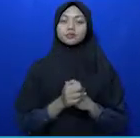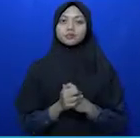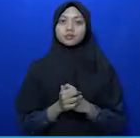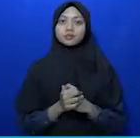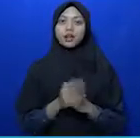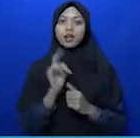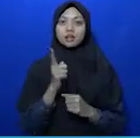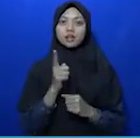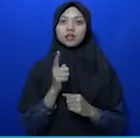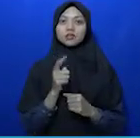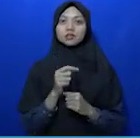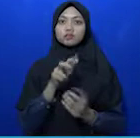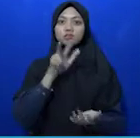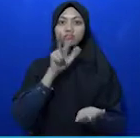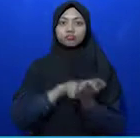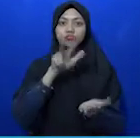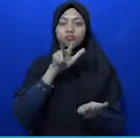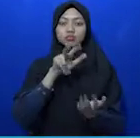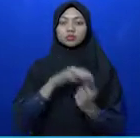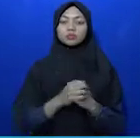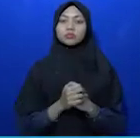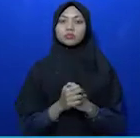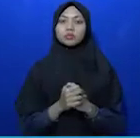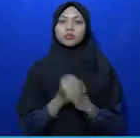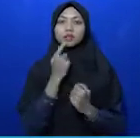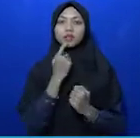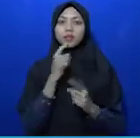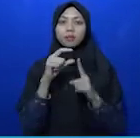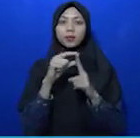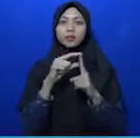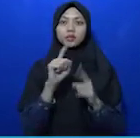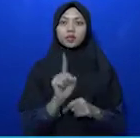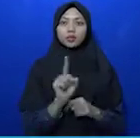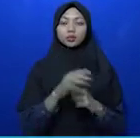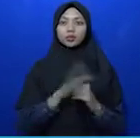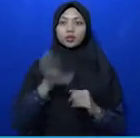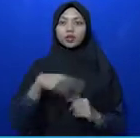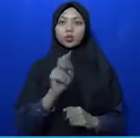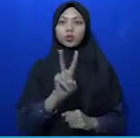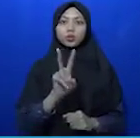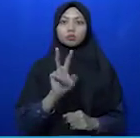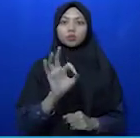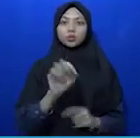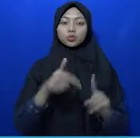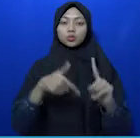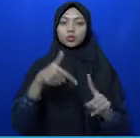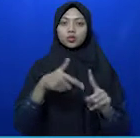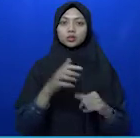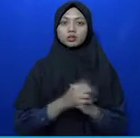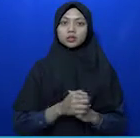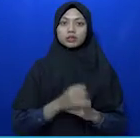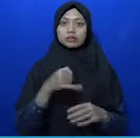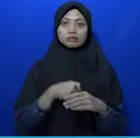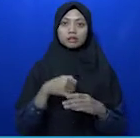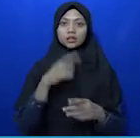telah menerbitkan, nanti ada kronologisnya, PP1 tahun 2017 yang di situ